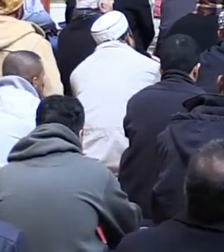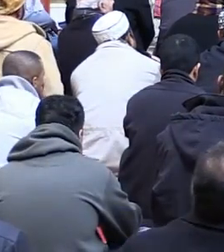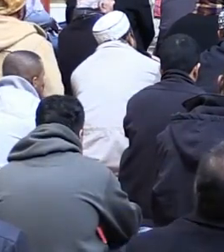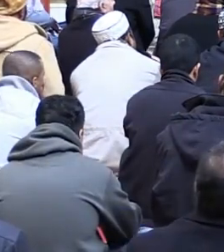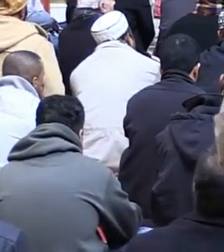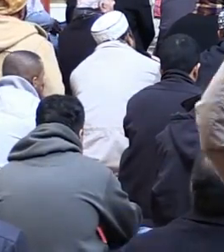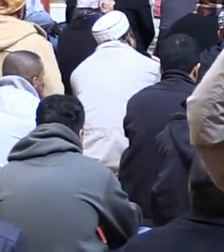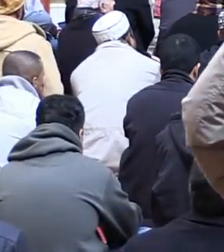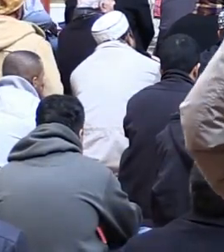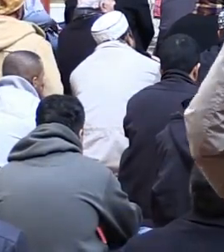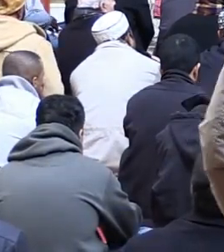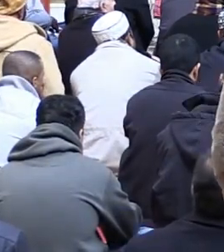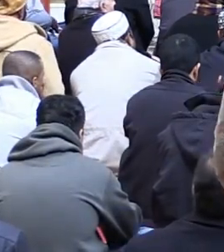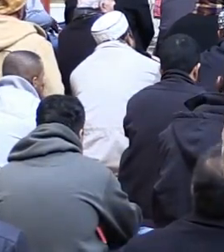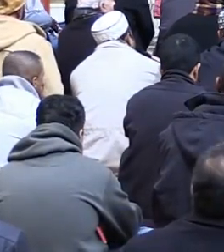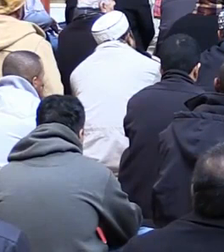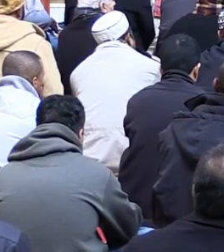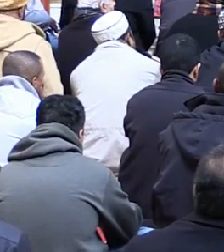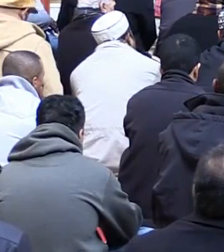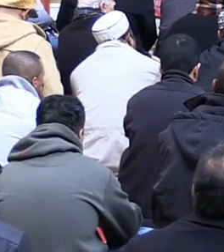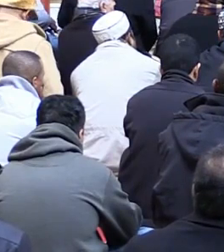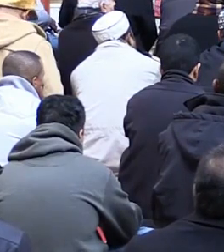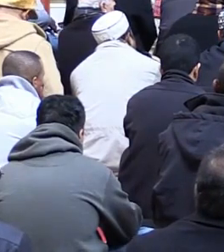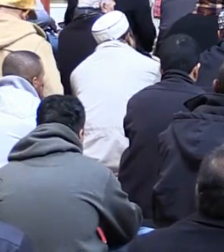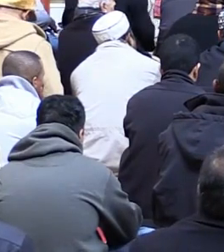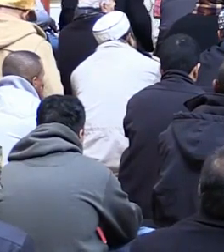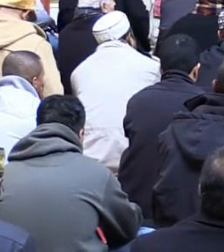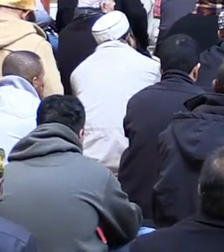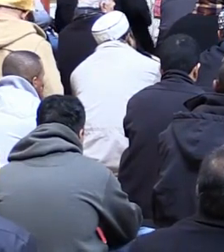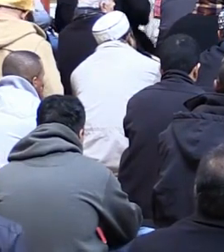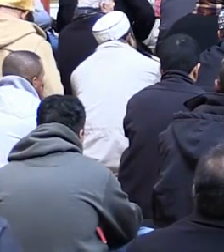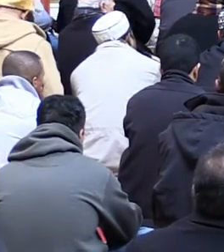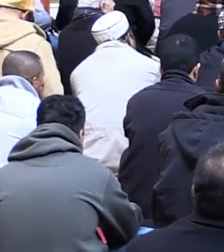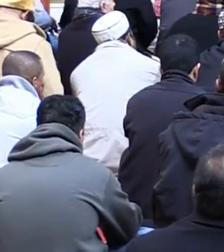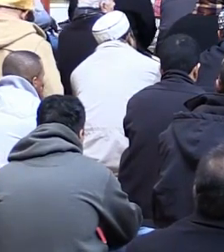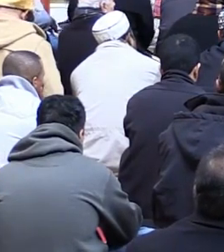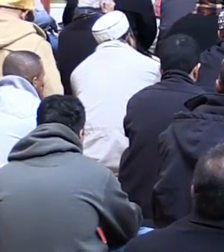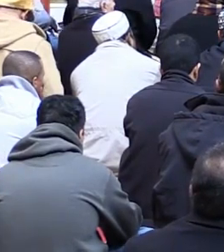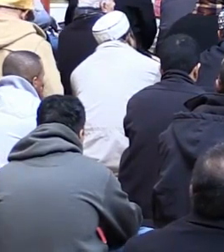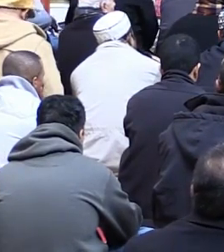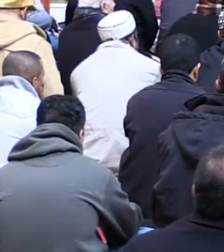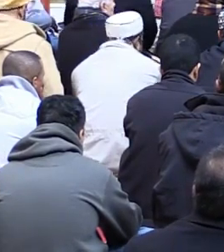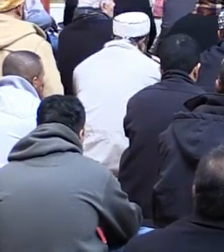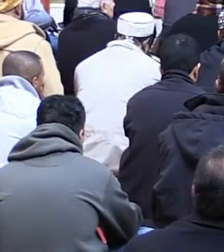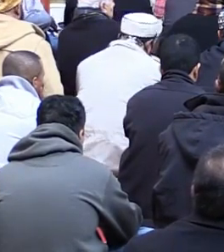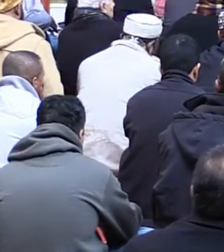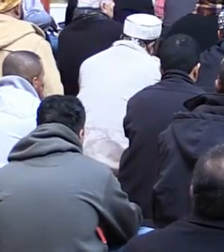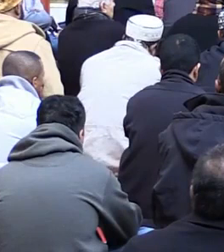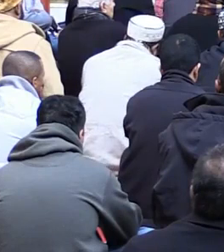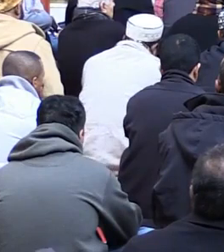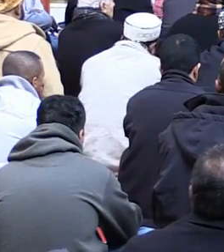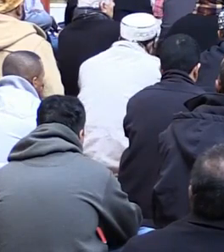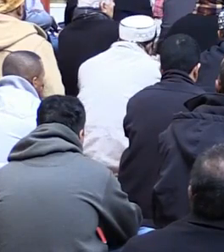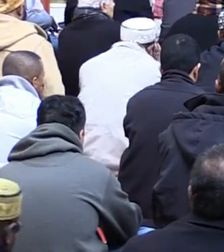الأمة وكشف الغمة وجاهد في سبيل دينه حتى أتاه اليقين. اللهم اجزه عنا وعن